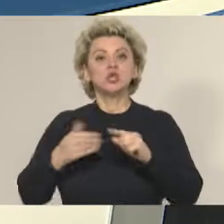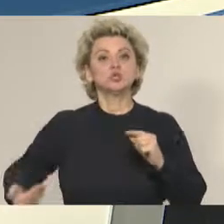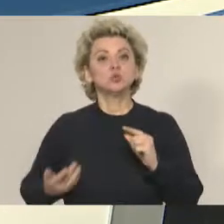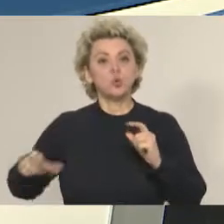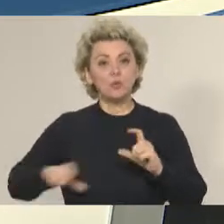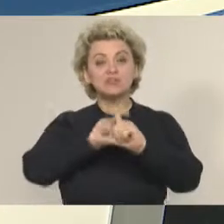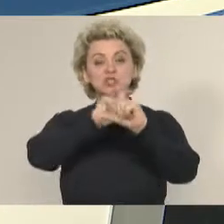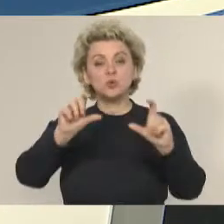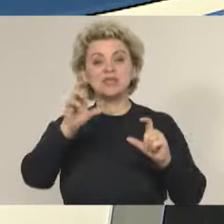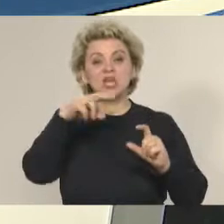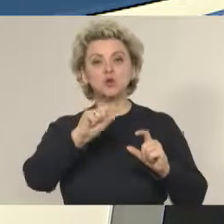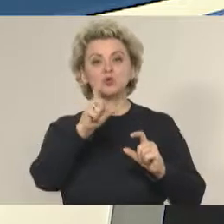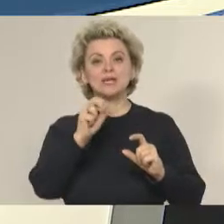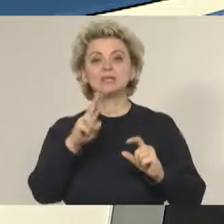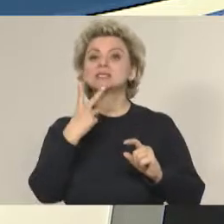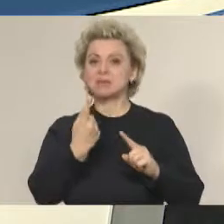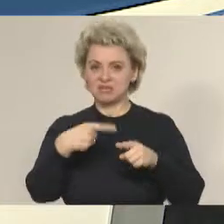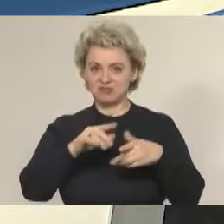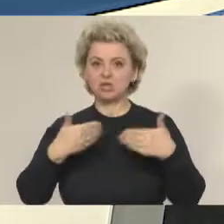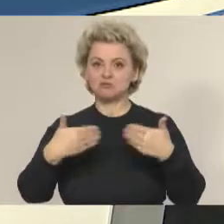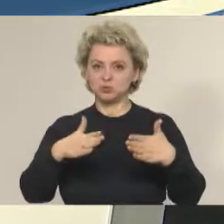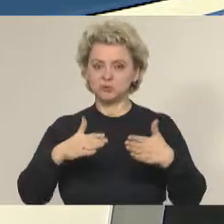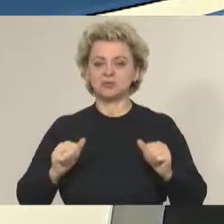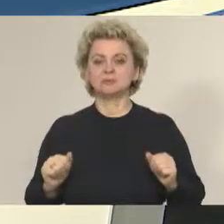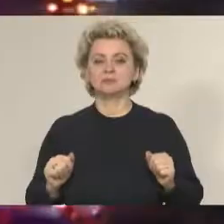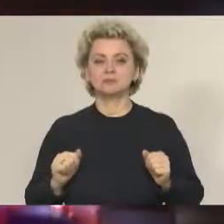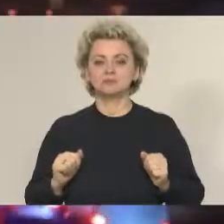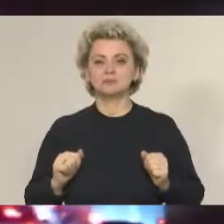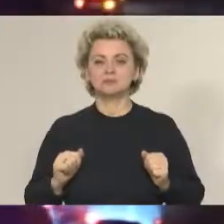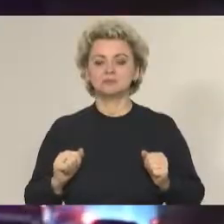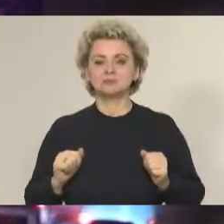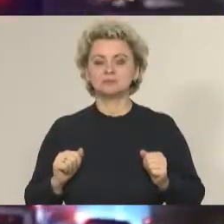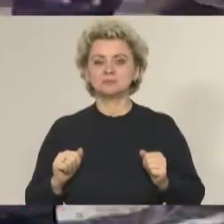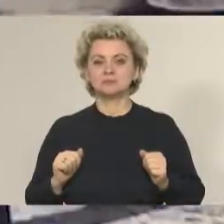Здравствуйте, это новости на Дону, в студии Дарья Шулик. Смотрите в этом выпуске.